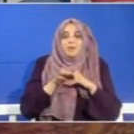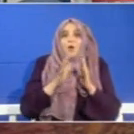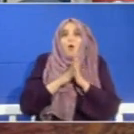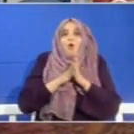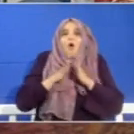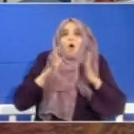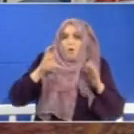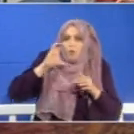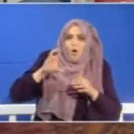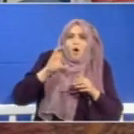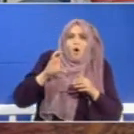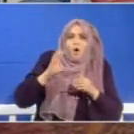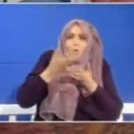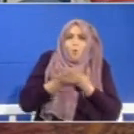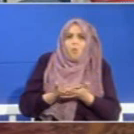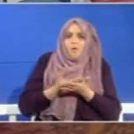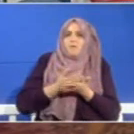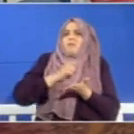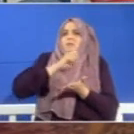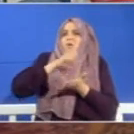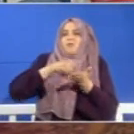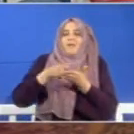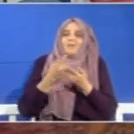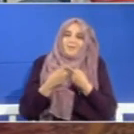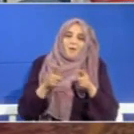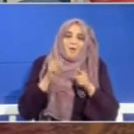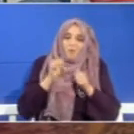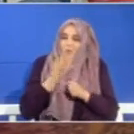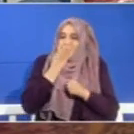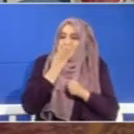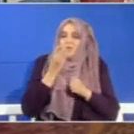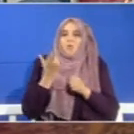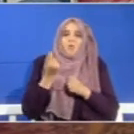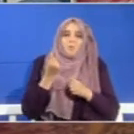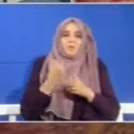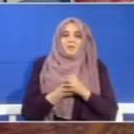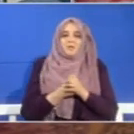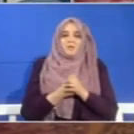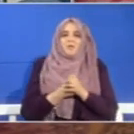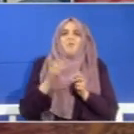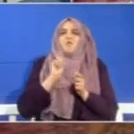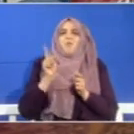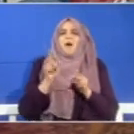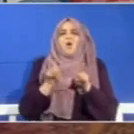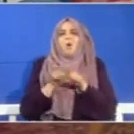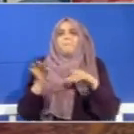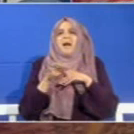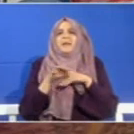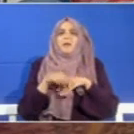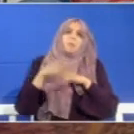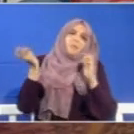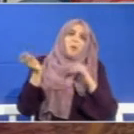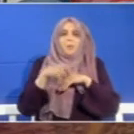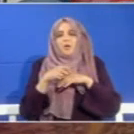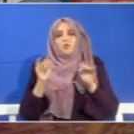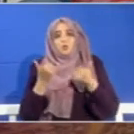ميثاقا غليظا. فلذلك الإنسان ينبغي يحافظ على هذا الميثاق هذا، وما يتفكش في أي هكذا بلعب،